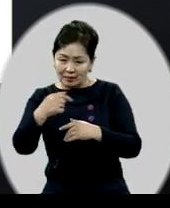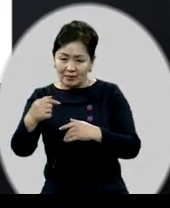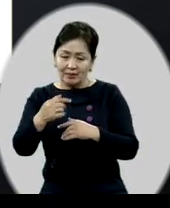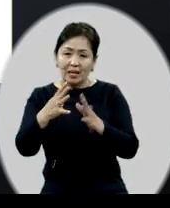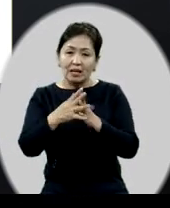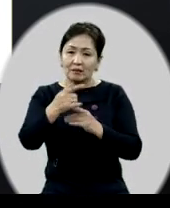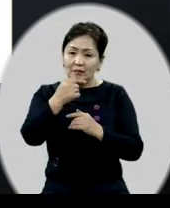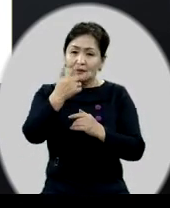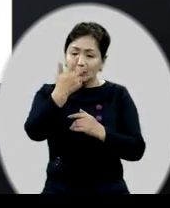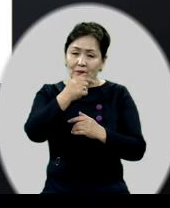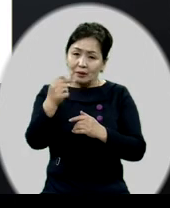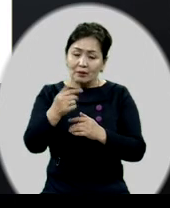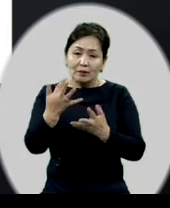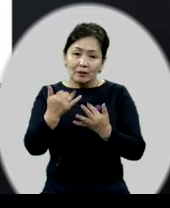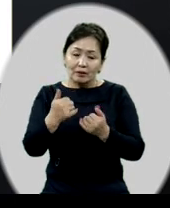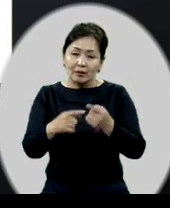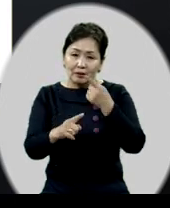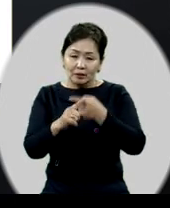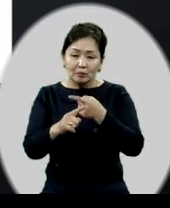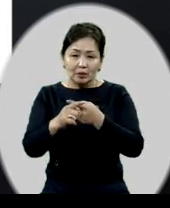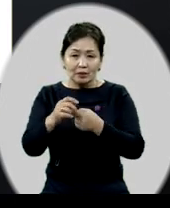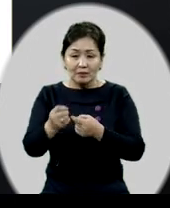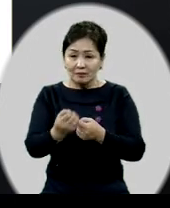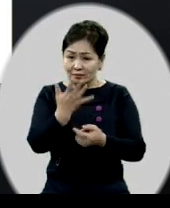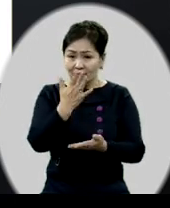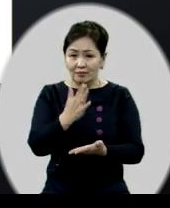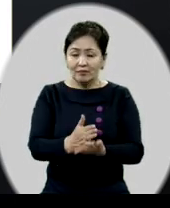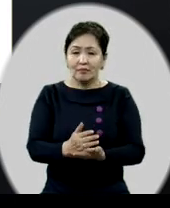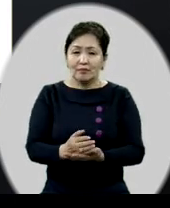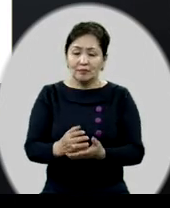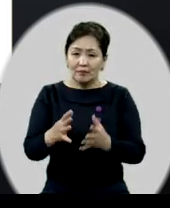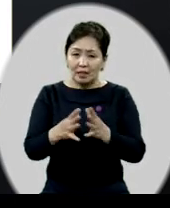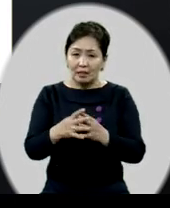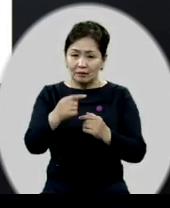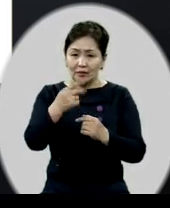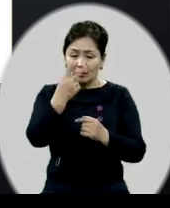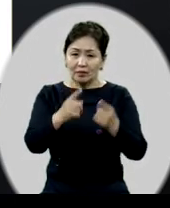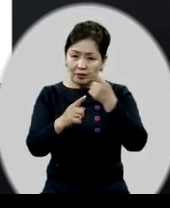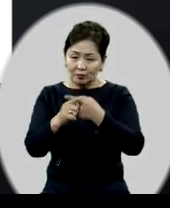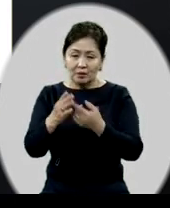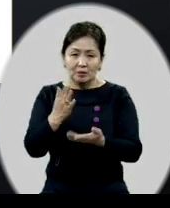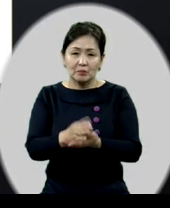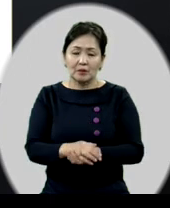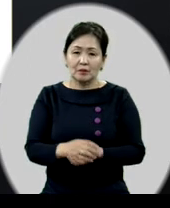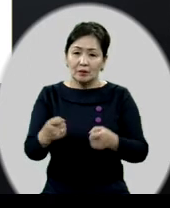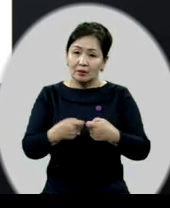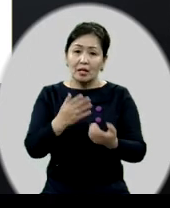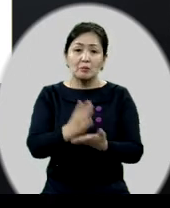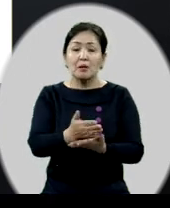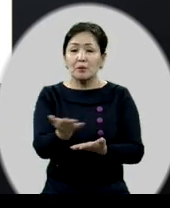хасгаад хэдээр нэмэгдсэн гарч ирнэ. 12-оор нэмэгдсэн. Таарч байна